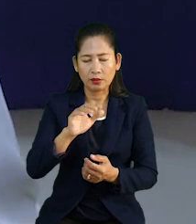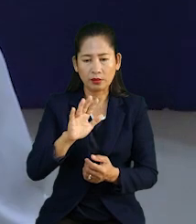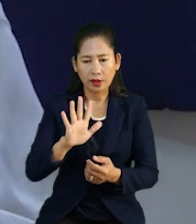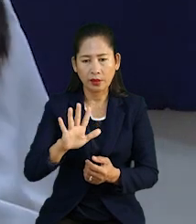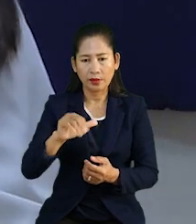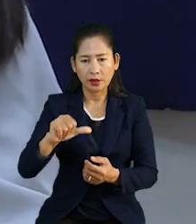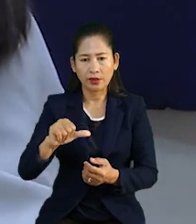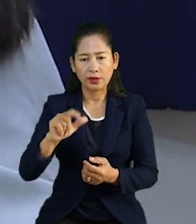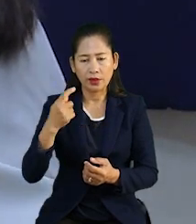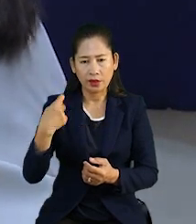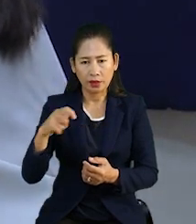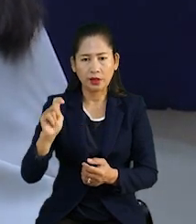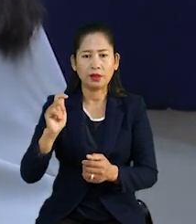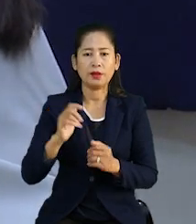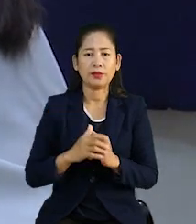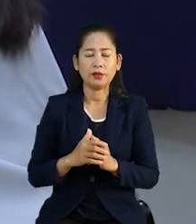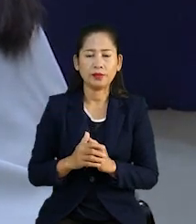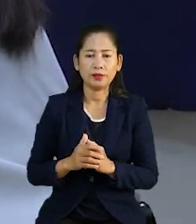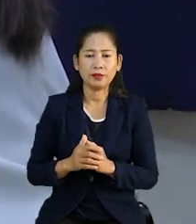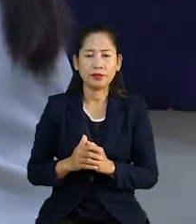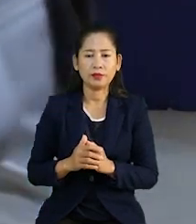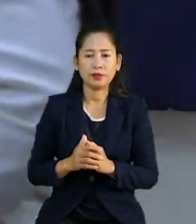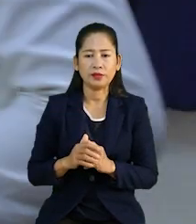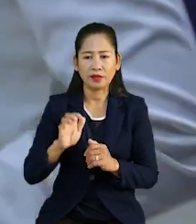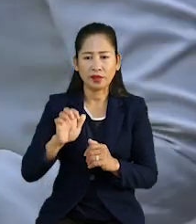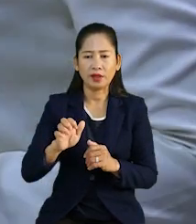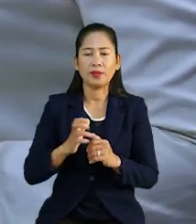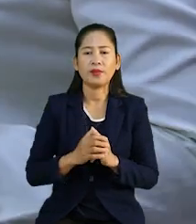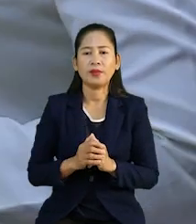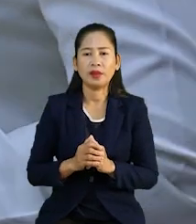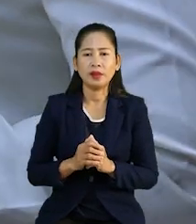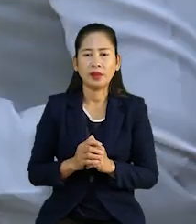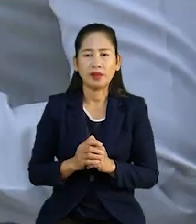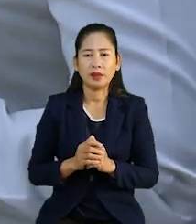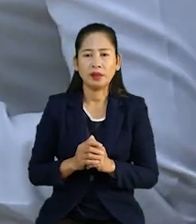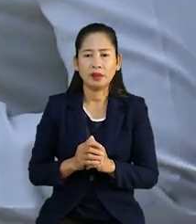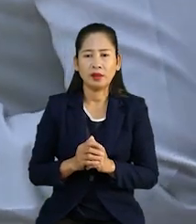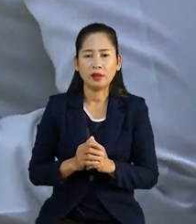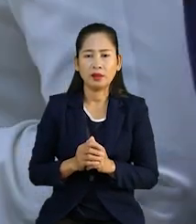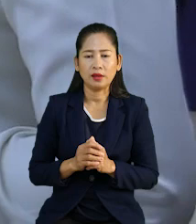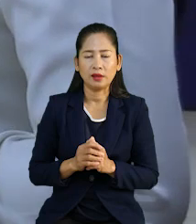phạm rồi riêng. Chà.